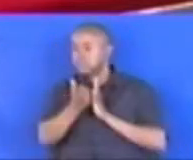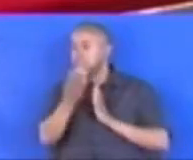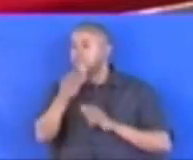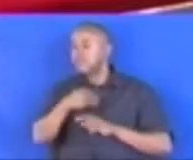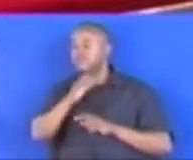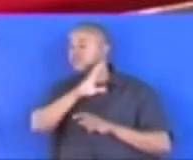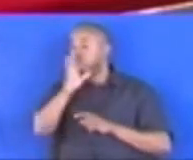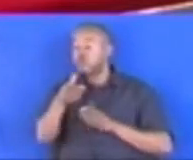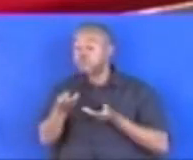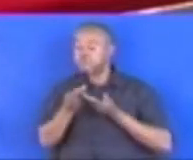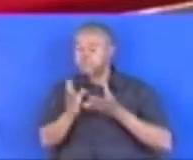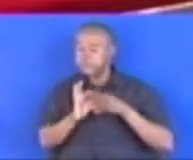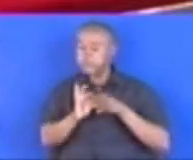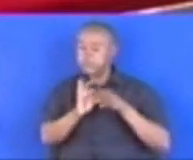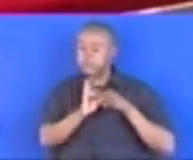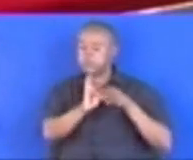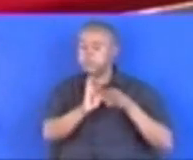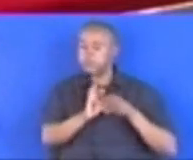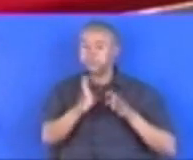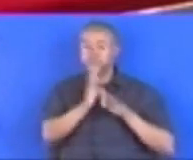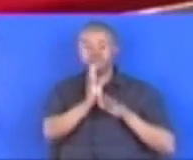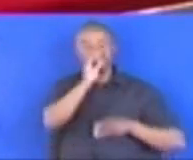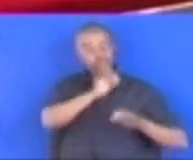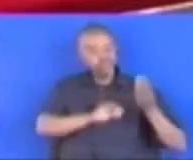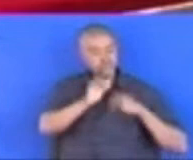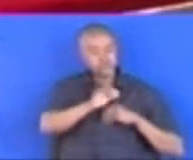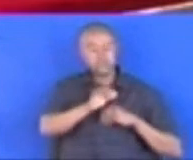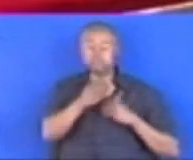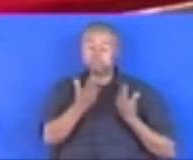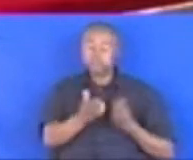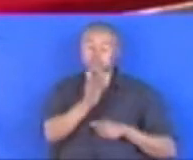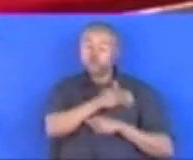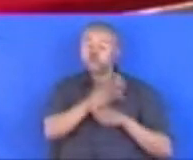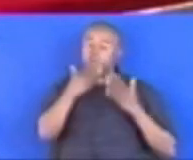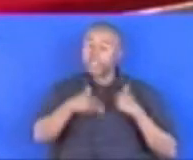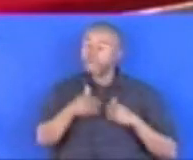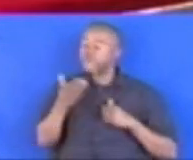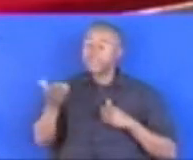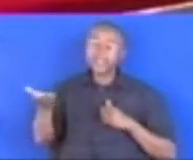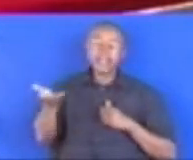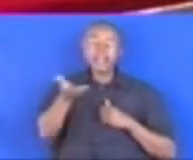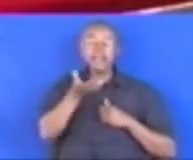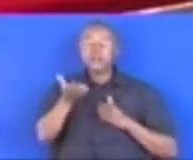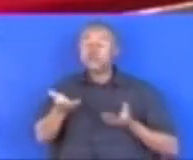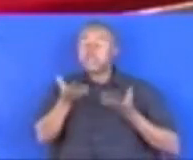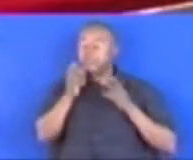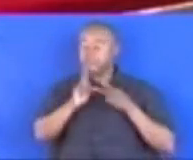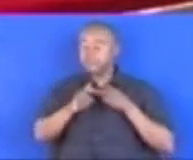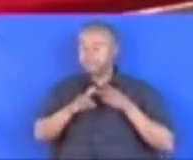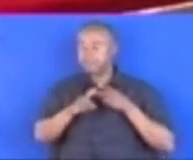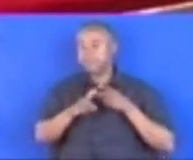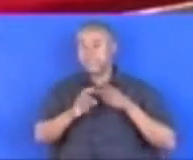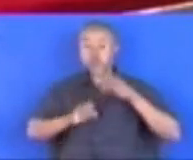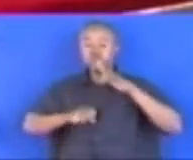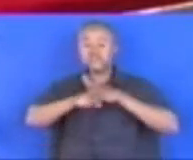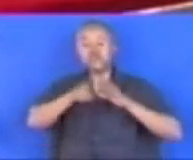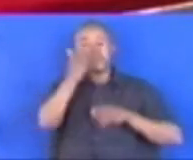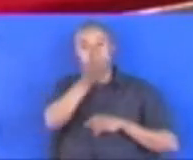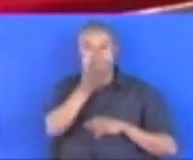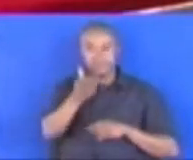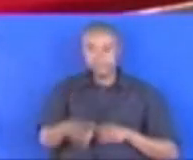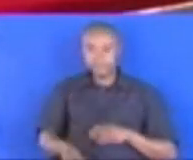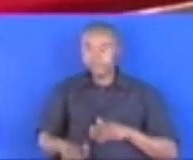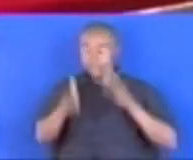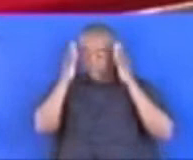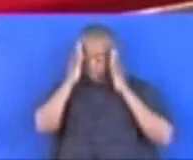nyingine zote zinazosaidia kuchangia katika huduma za afya, maendeleo ya jamii na ustawi wa jamii.